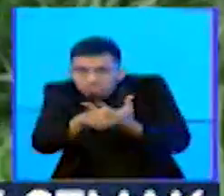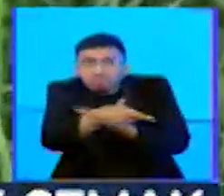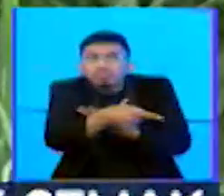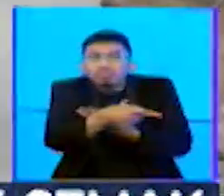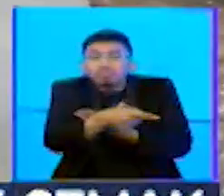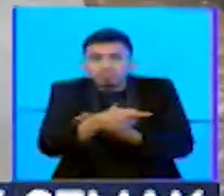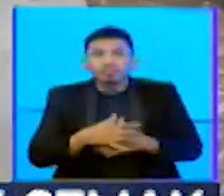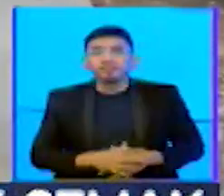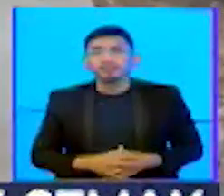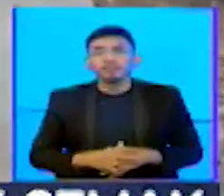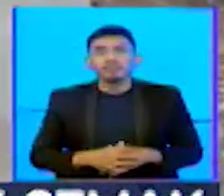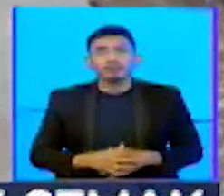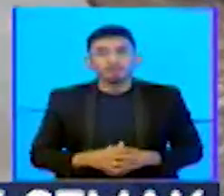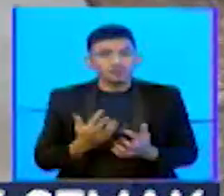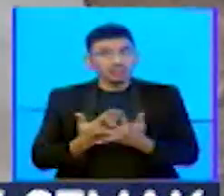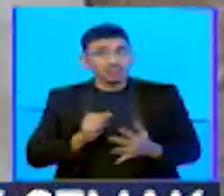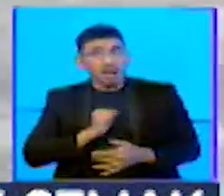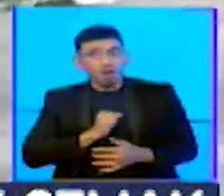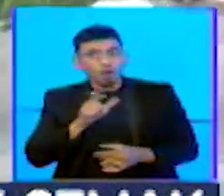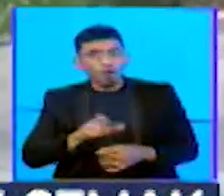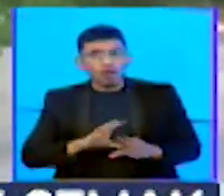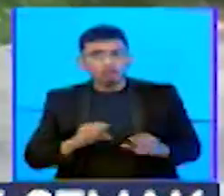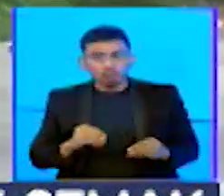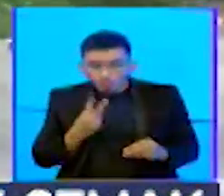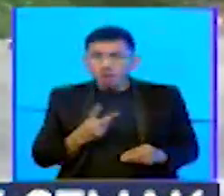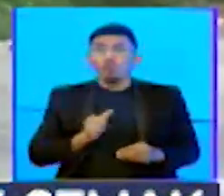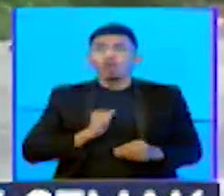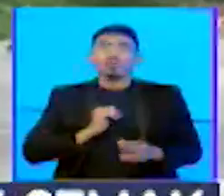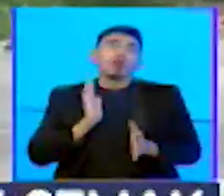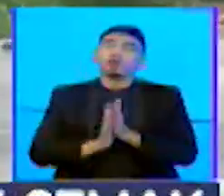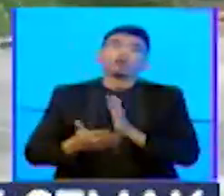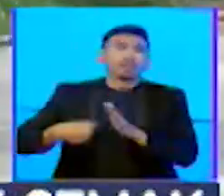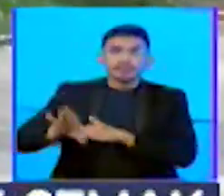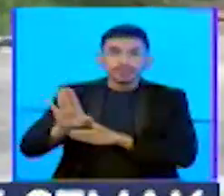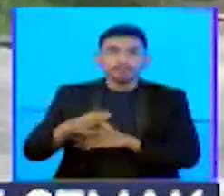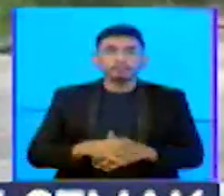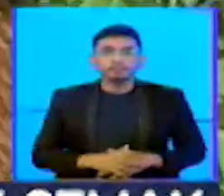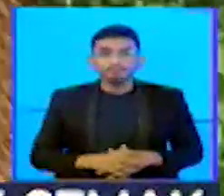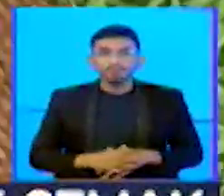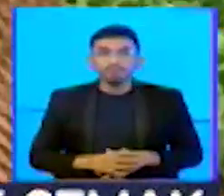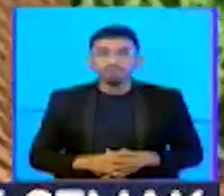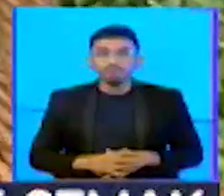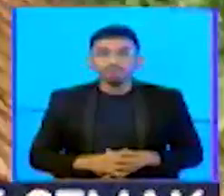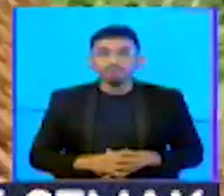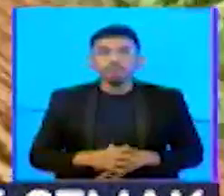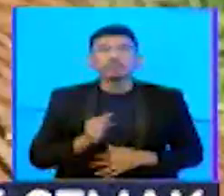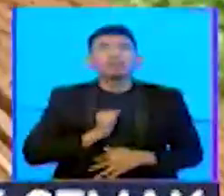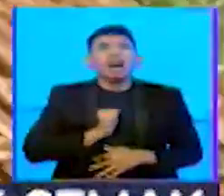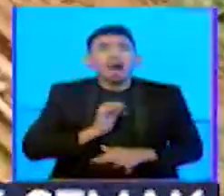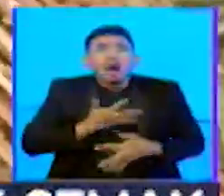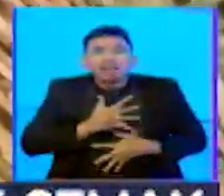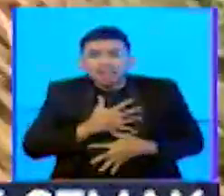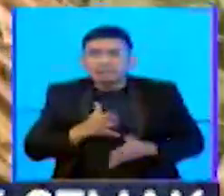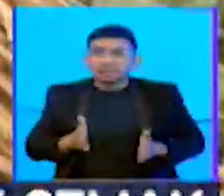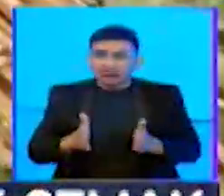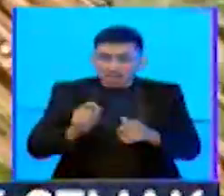Karena ketakutan, pekerja lari dan sempat terjatuh hingga kakinya terkilir. Meski merasa khawatir, proyek perbaikan jalur evakuasi